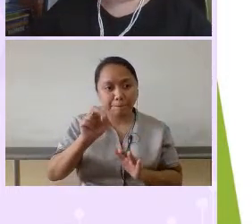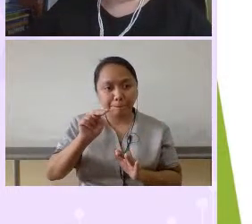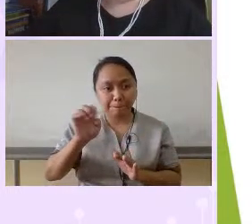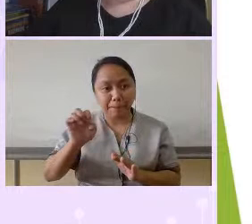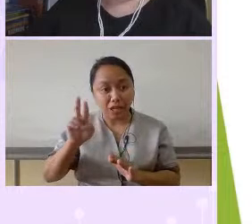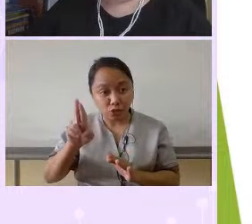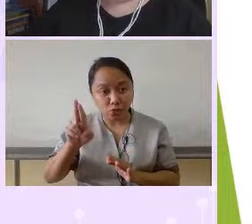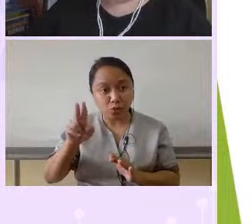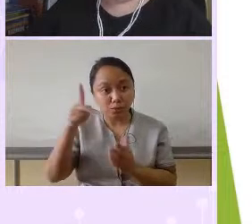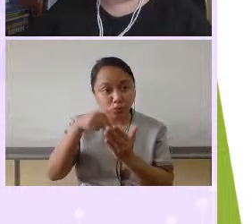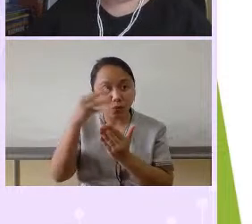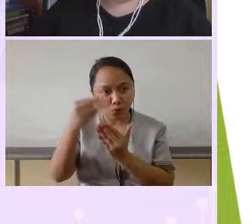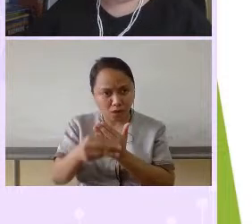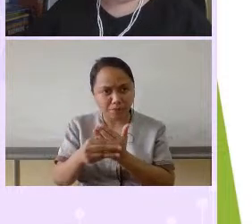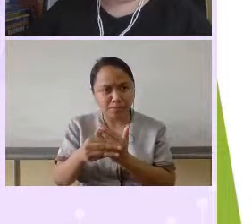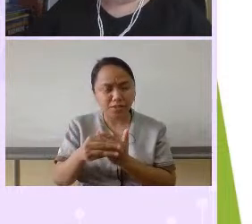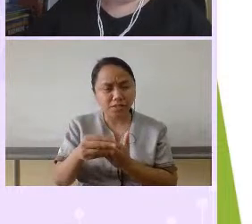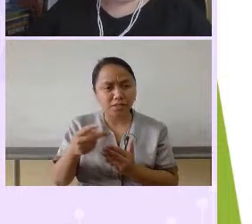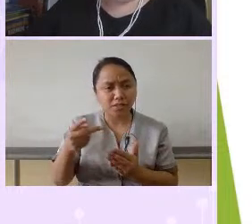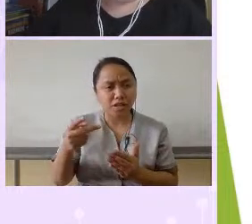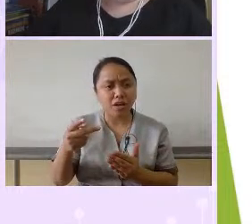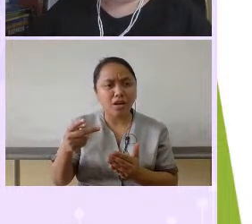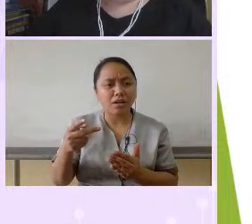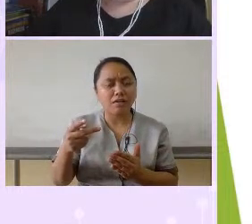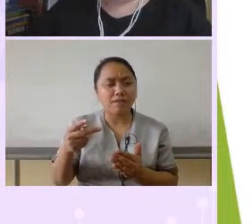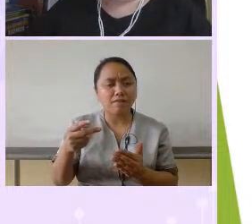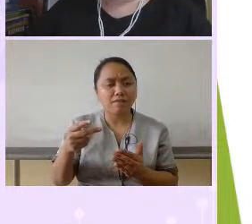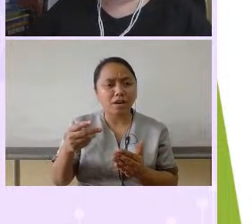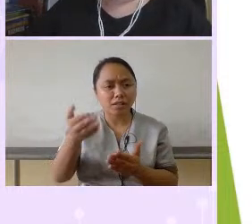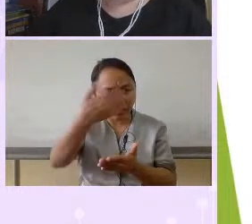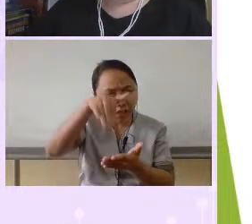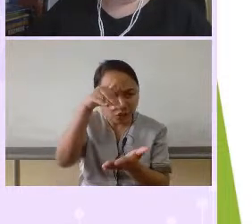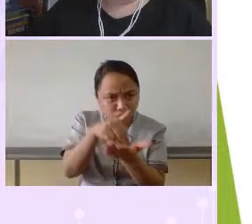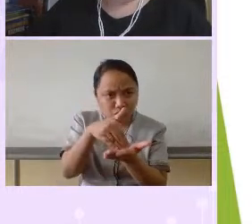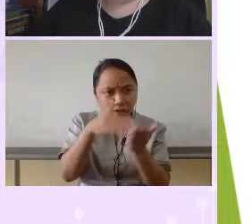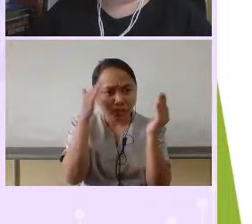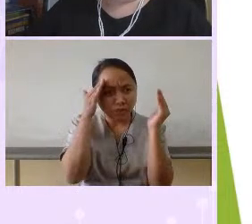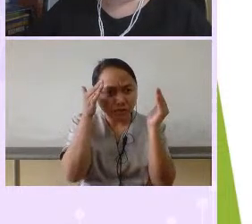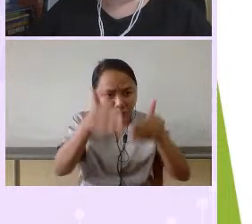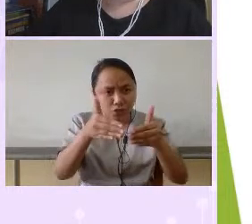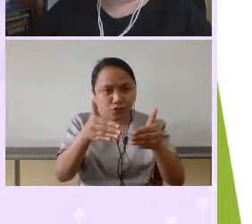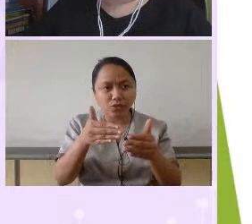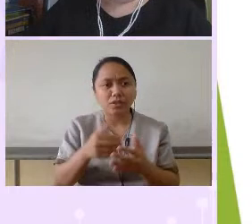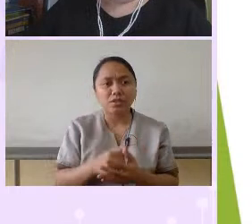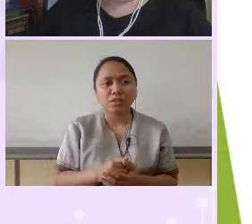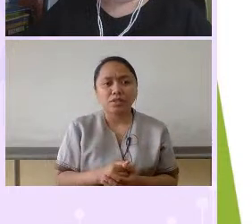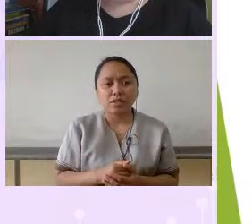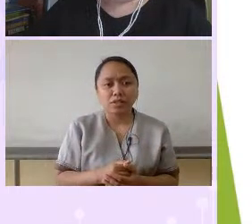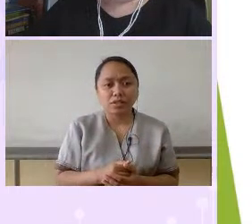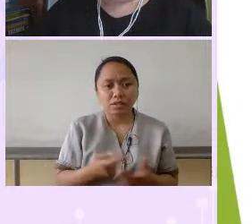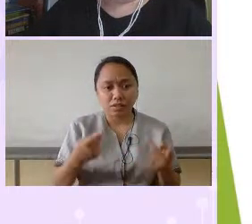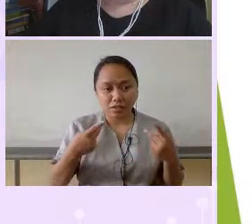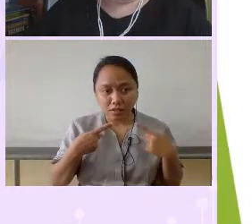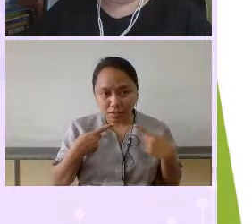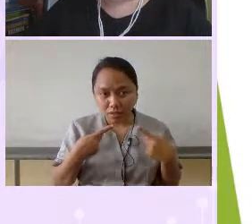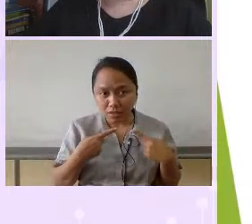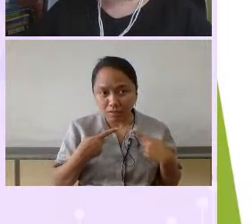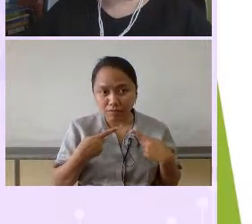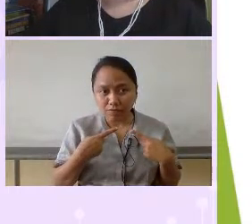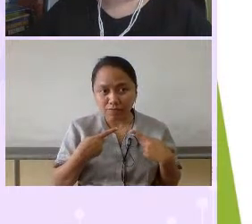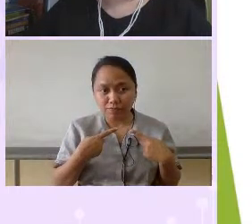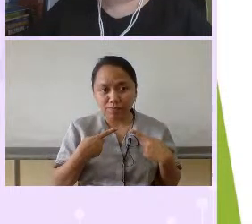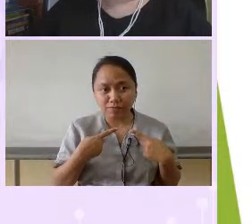pinapatupad ng DA. Yung PRDP, which funded po ito ng World Bank, but meron din